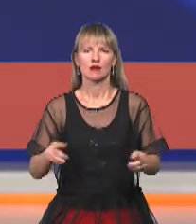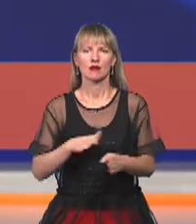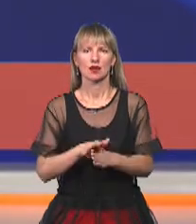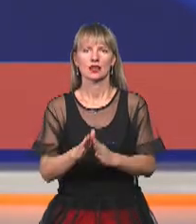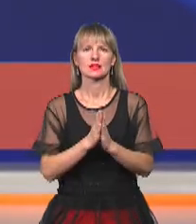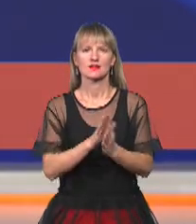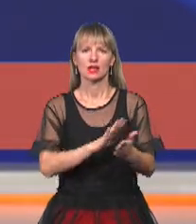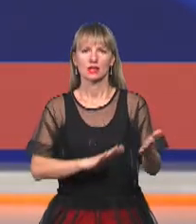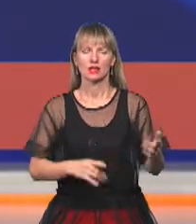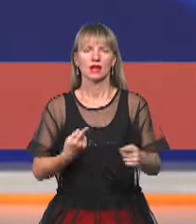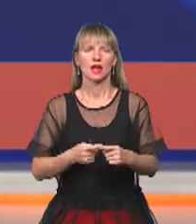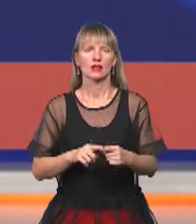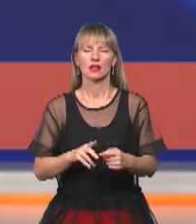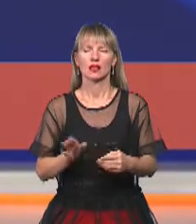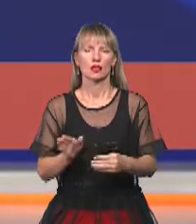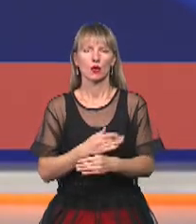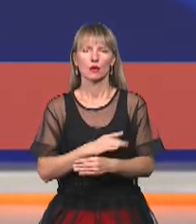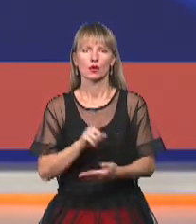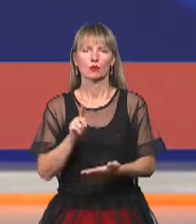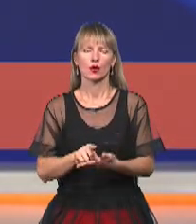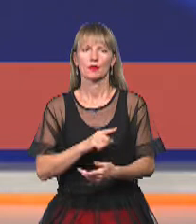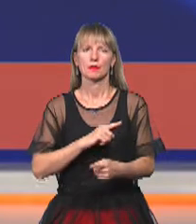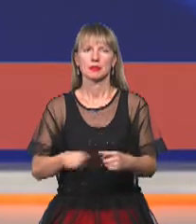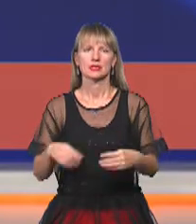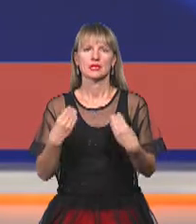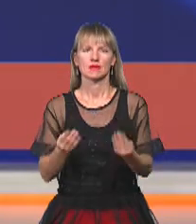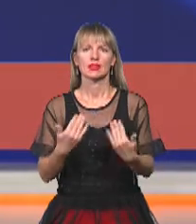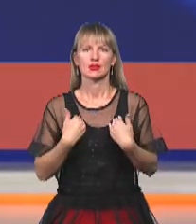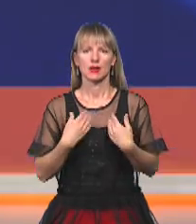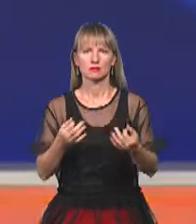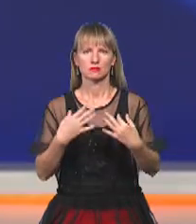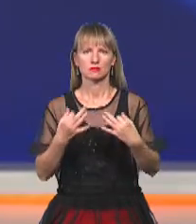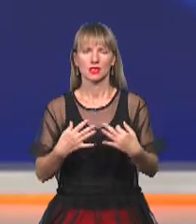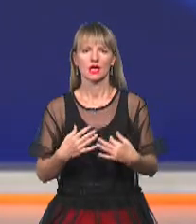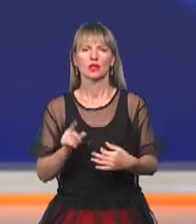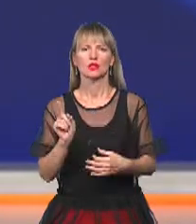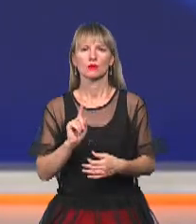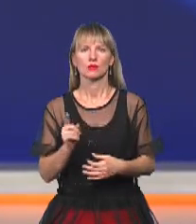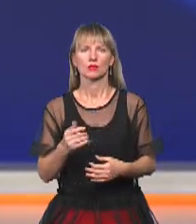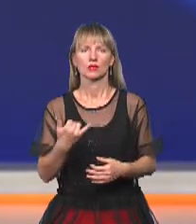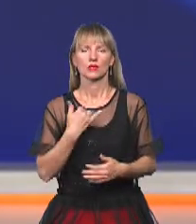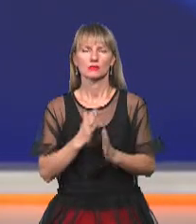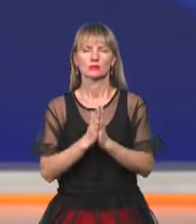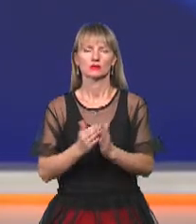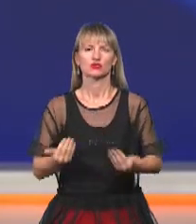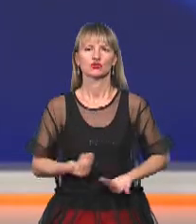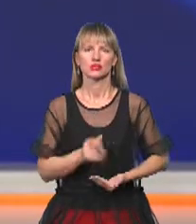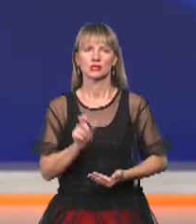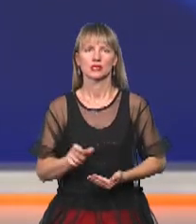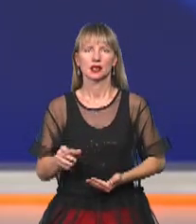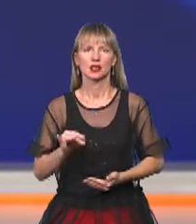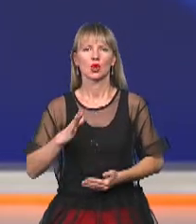але це не знімає з них обов'язку достатньо швидко надавати нам коментарі, тому що к нам звертаються мешканці